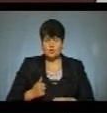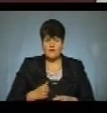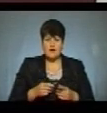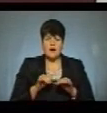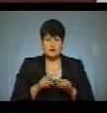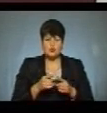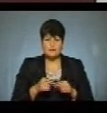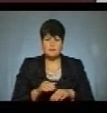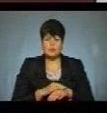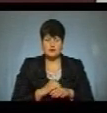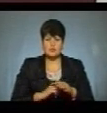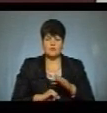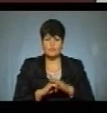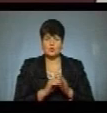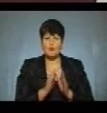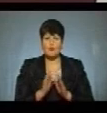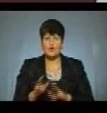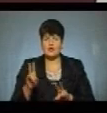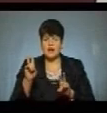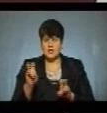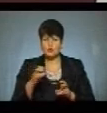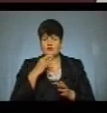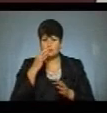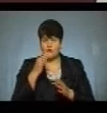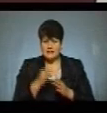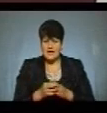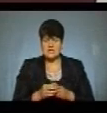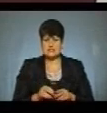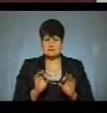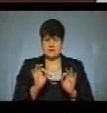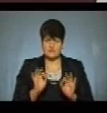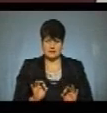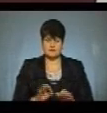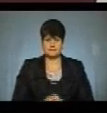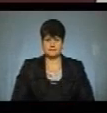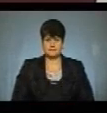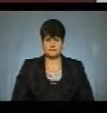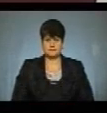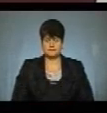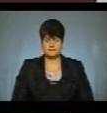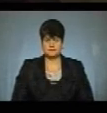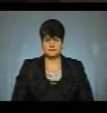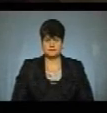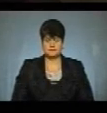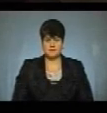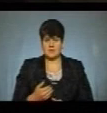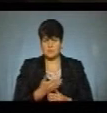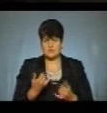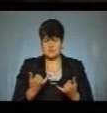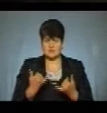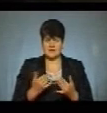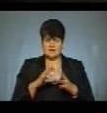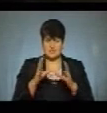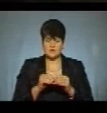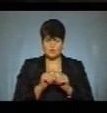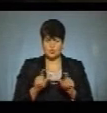організував благодійний фонд «Порядок. Відповідальність. Справедливість». Більше про це у сюжеті Світлани Лазорик. Ми знаходимося в